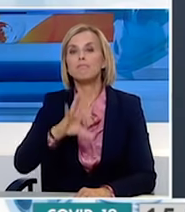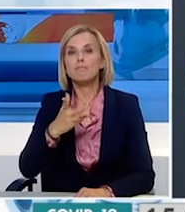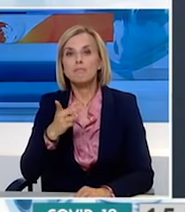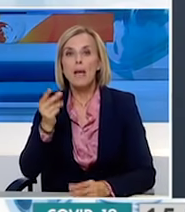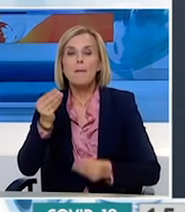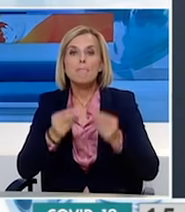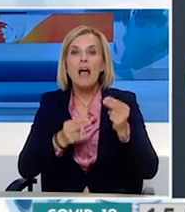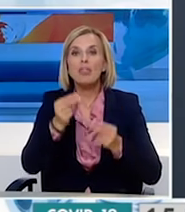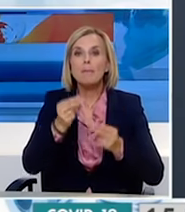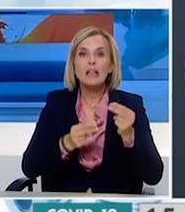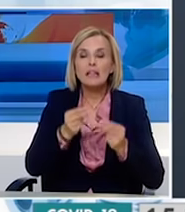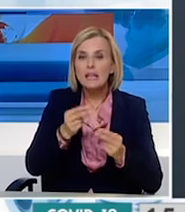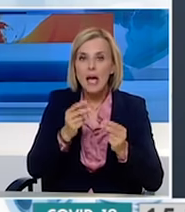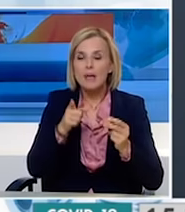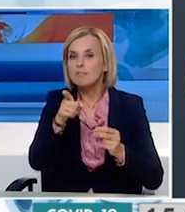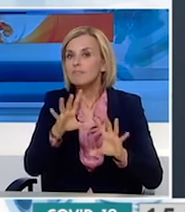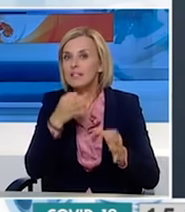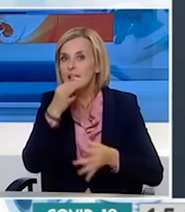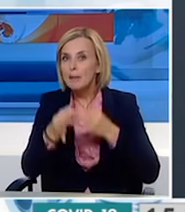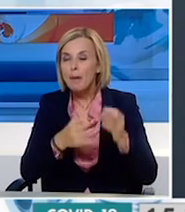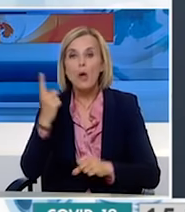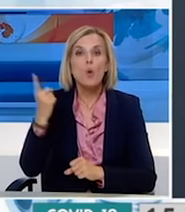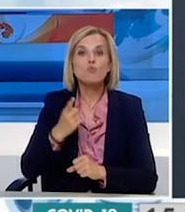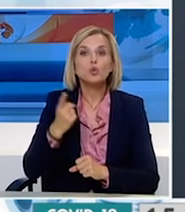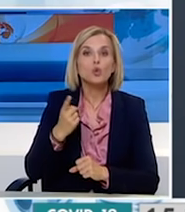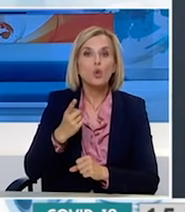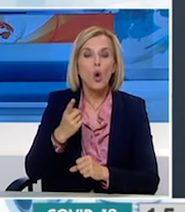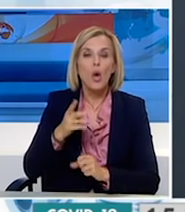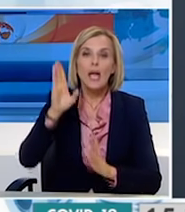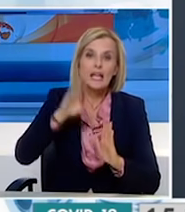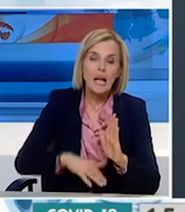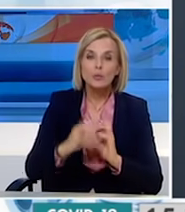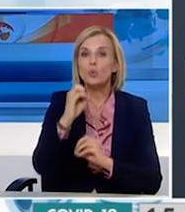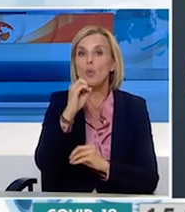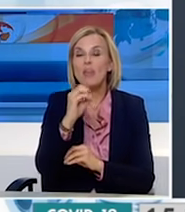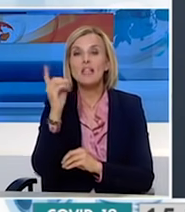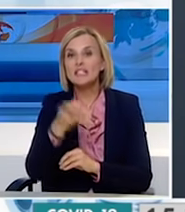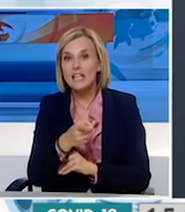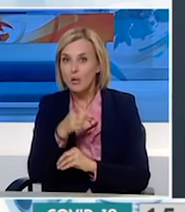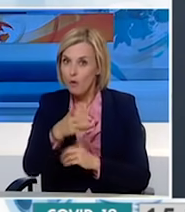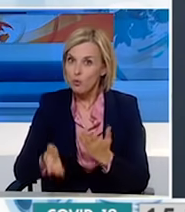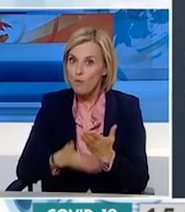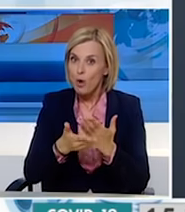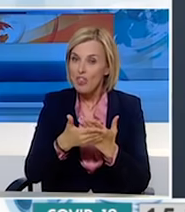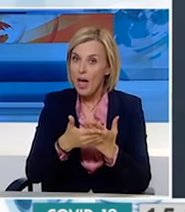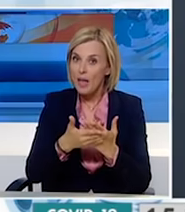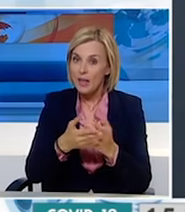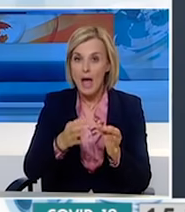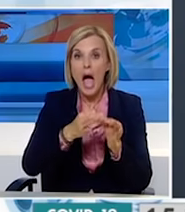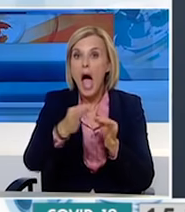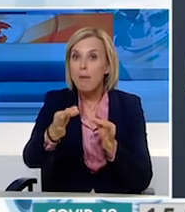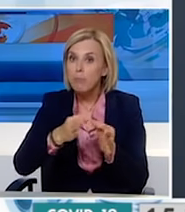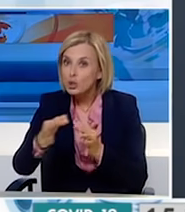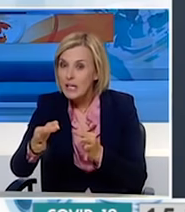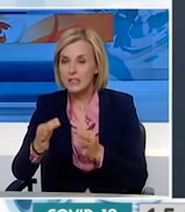έχουν στο ρο 0 καθένα από τα μέτρα που συναποτελούν το σχέδιο ΧΑΜ, δηλαδή η υγιεινή των χεριών, η τήρηση αποστάσεων και η